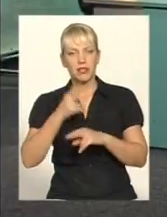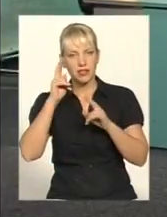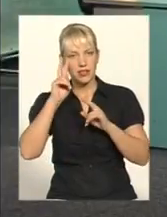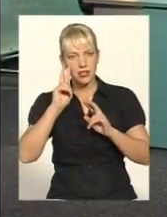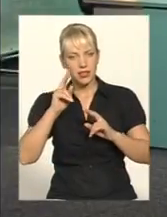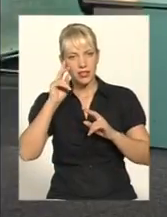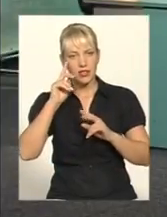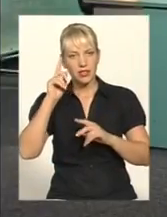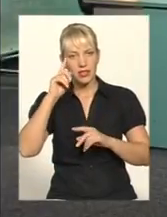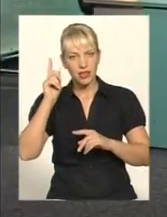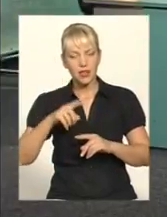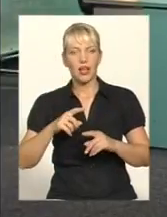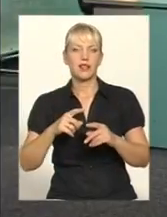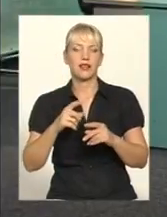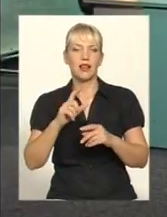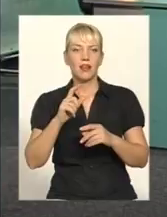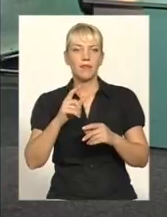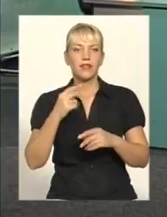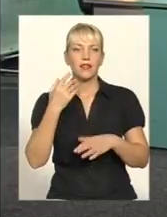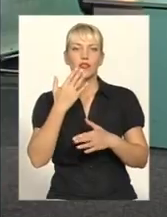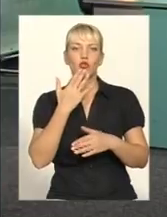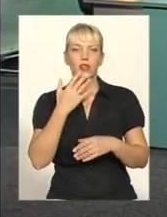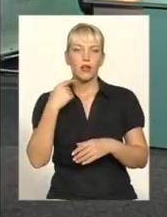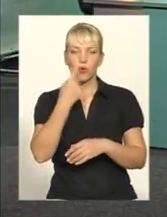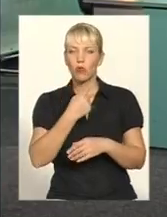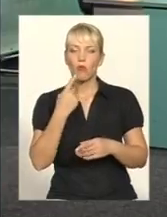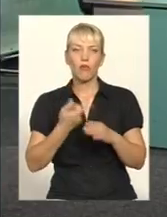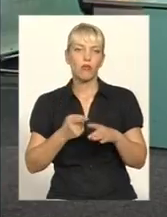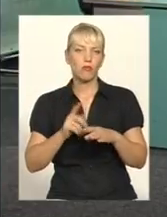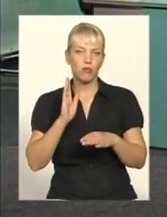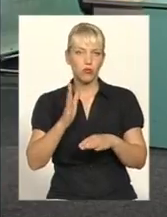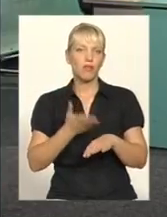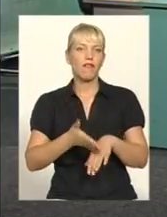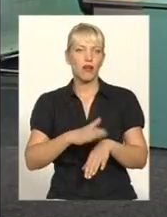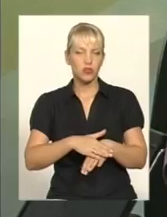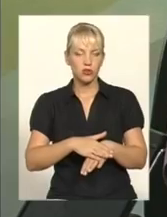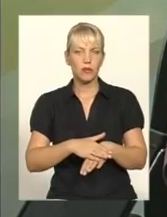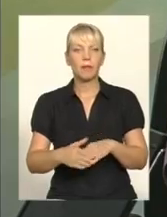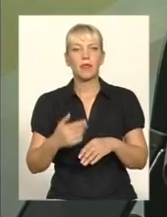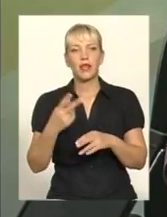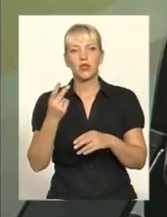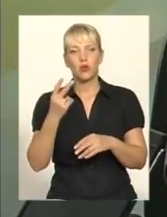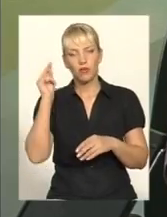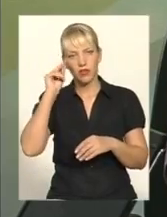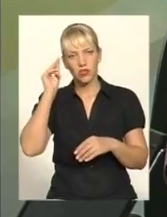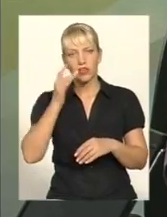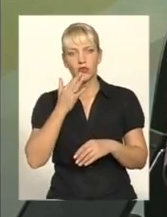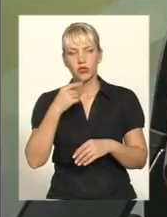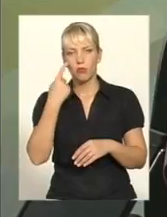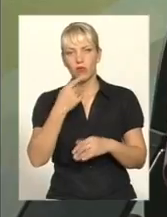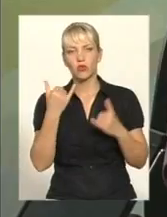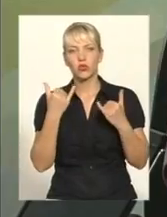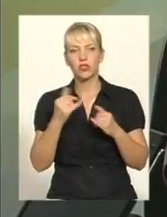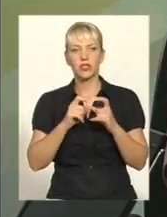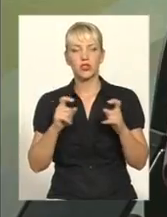звичайно, нам там буде надзвичайно важко. Друге, вивчення іноземної мови в сучасній